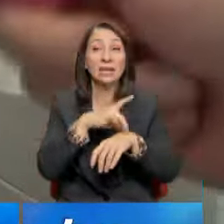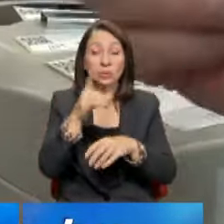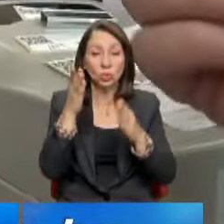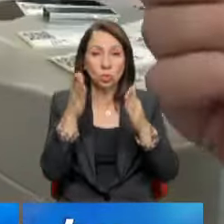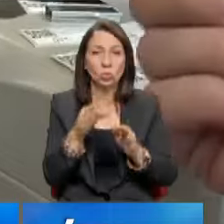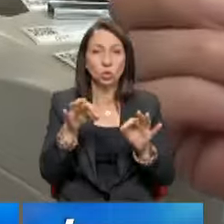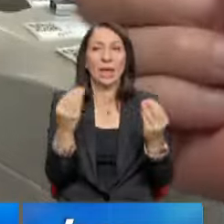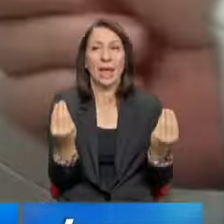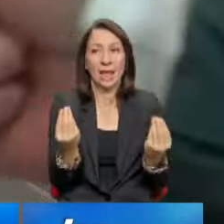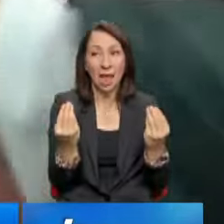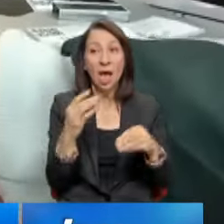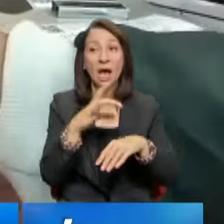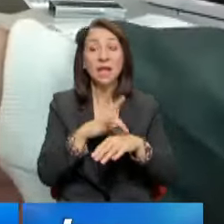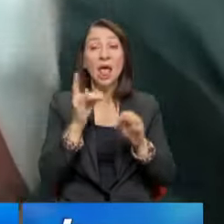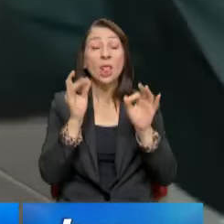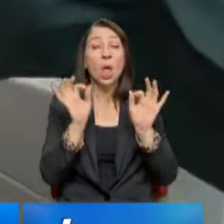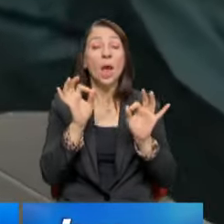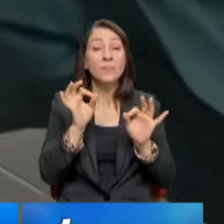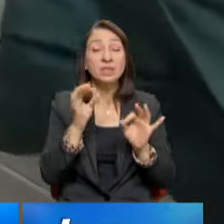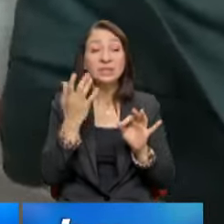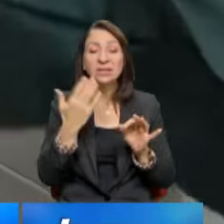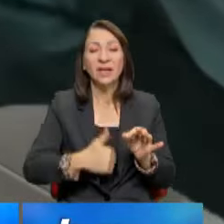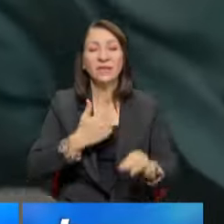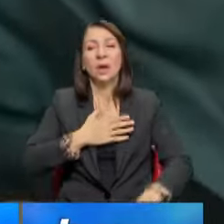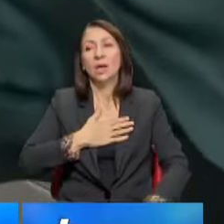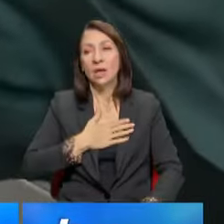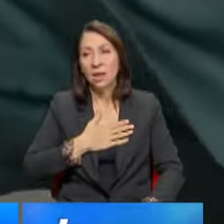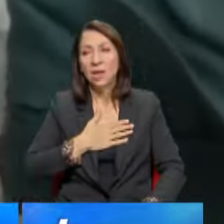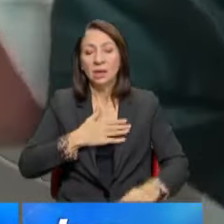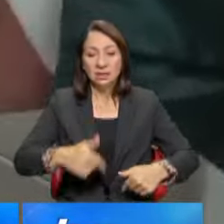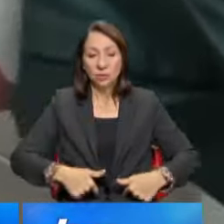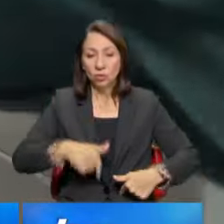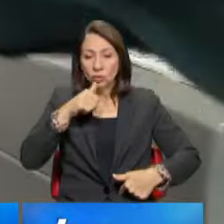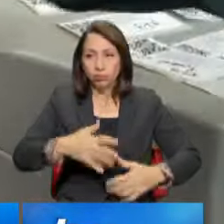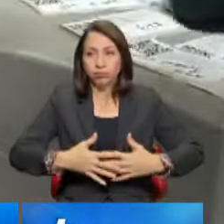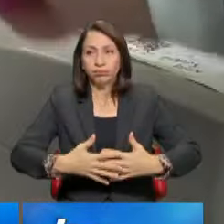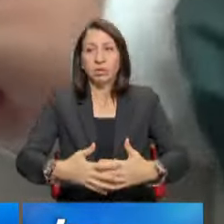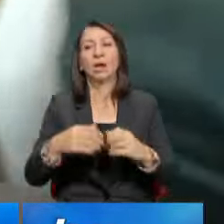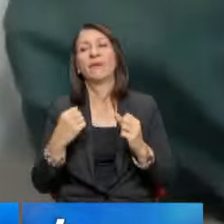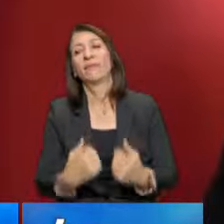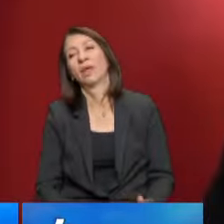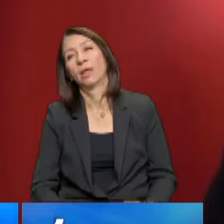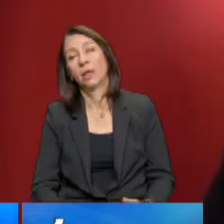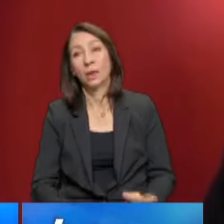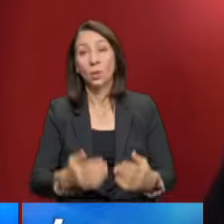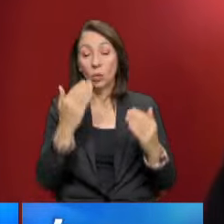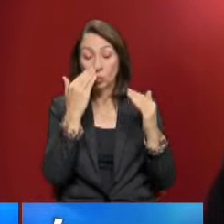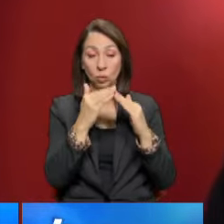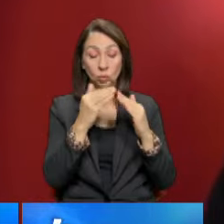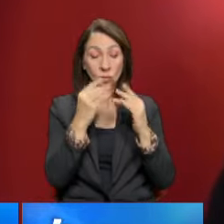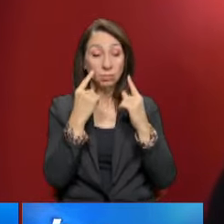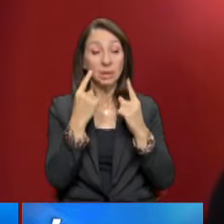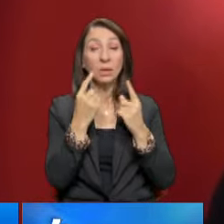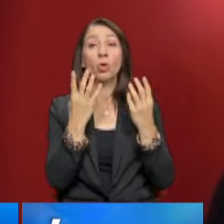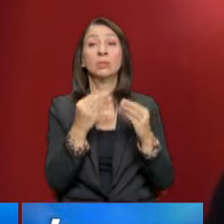da durumu şu an iyi. Hastalığın en önemli bulguları nefes darlığı, karında sıvı toplanması ve halsizlik şikayeti. Uygun tedavi